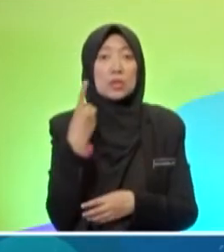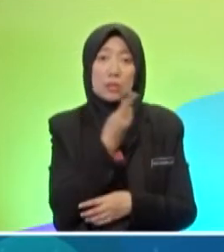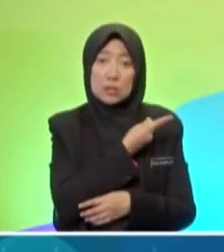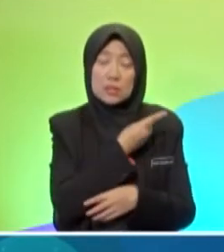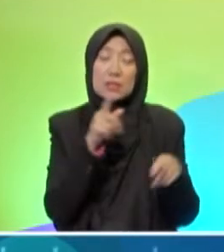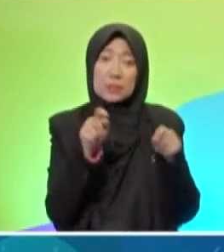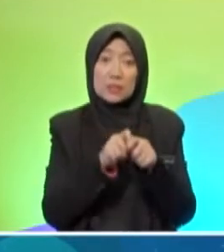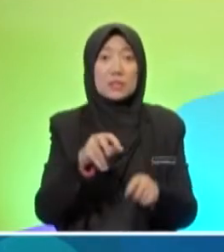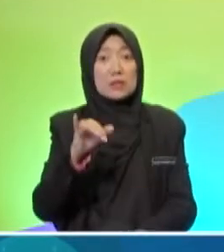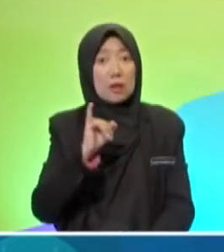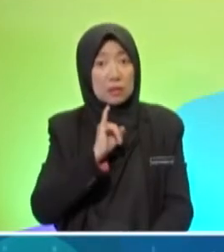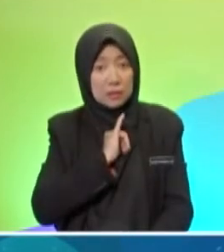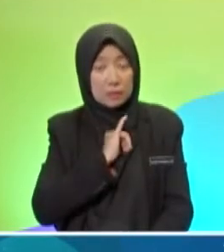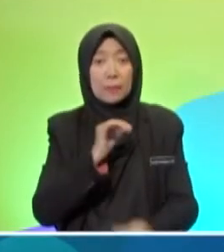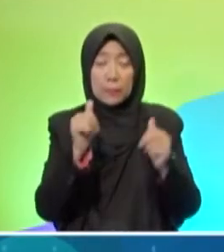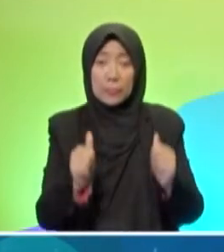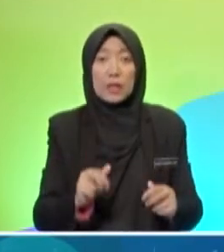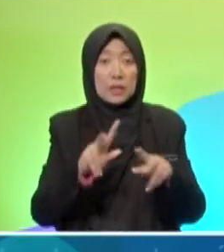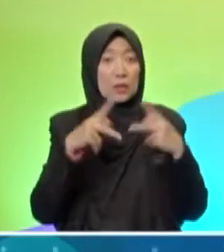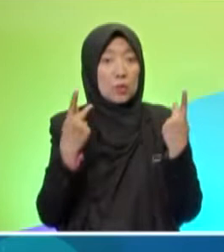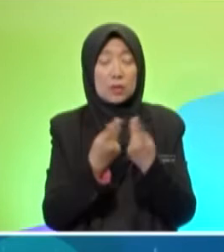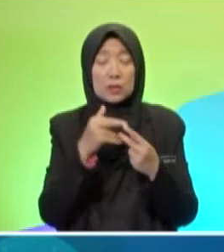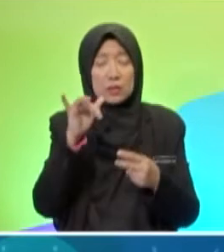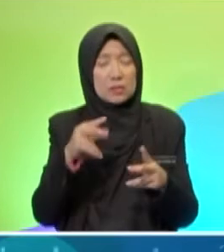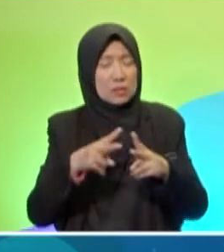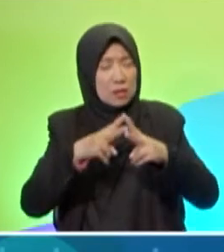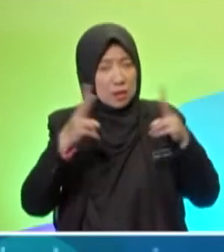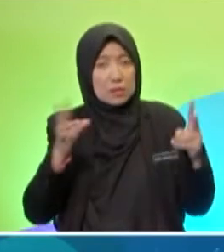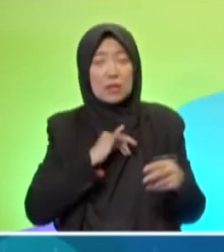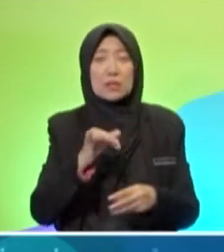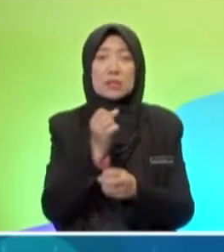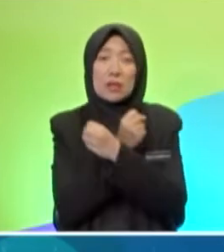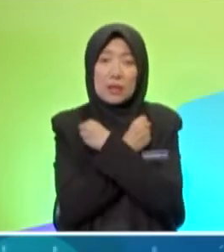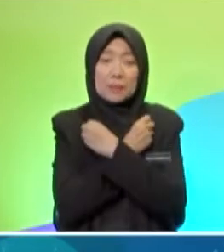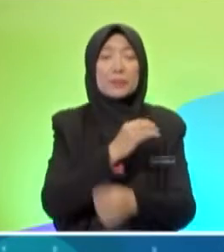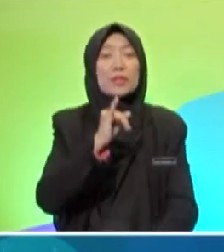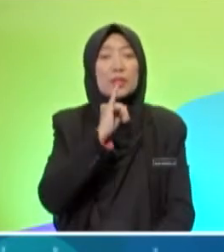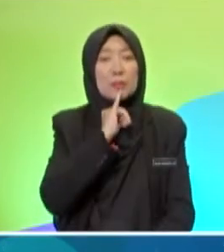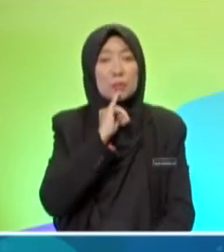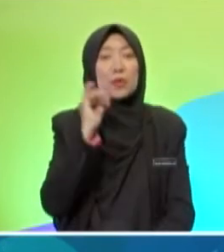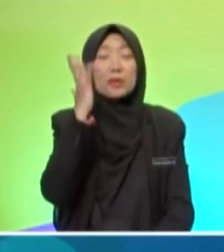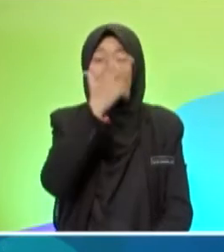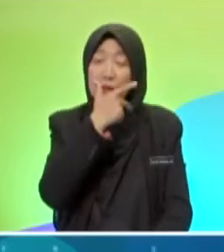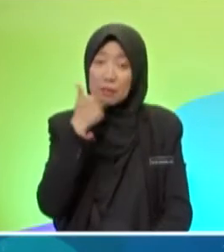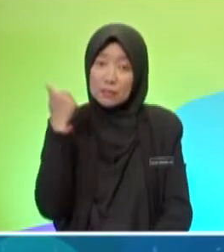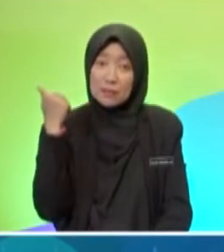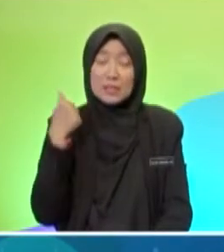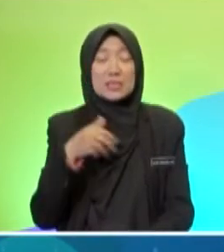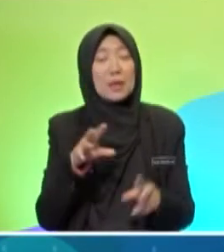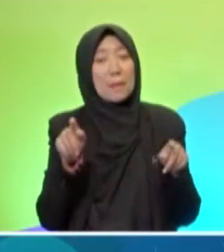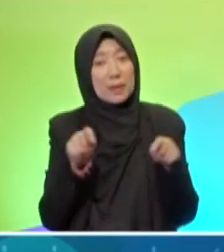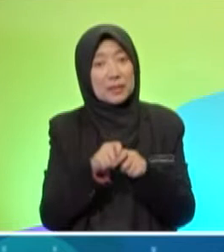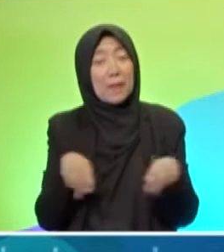saya oleh keluarga yang paling saya sayangi gila ibu saya yang cantik seperti bidadari gue